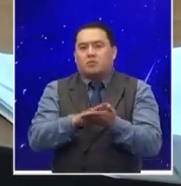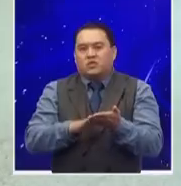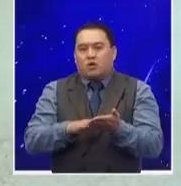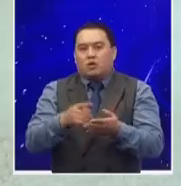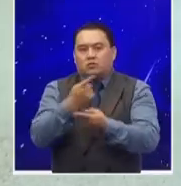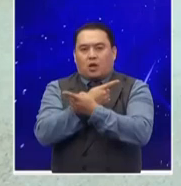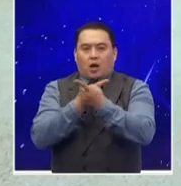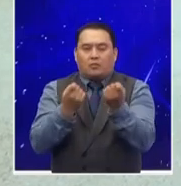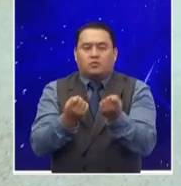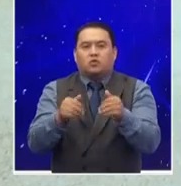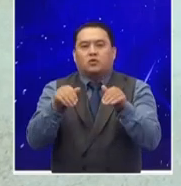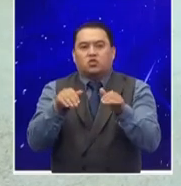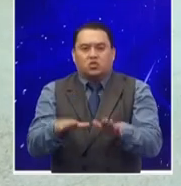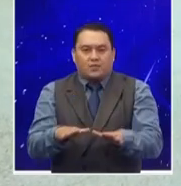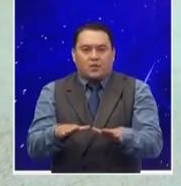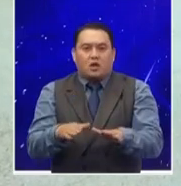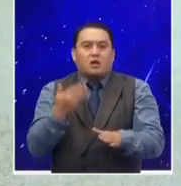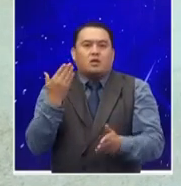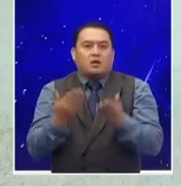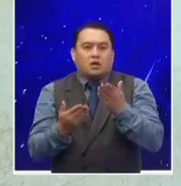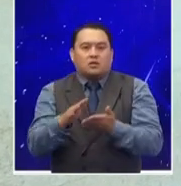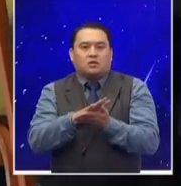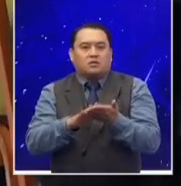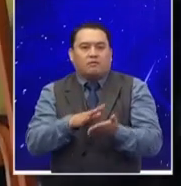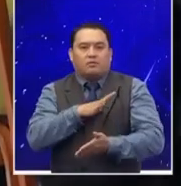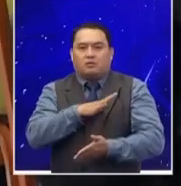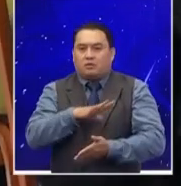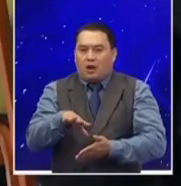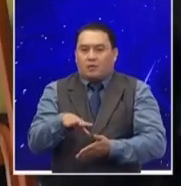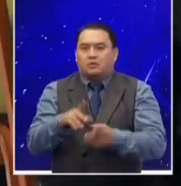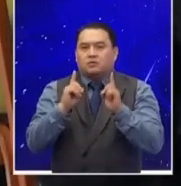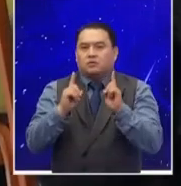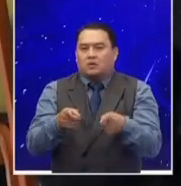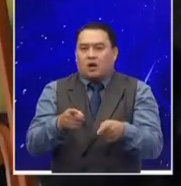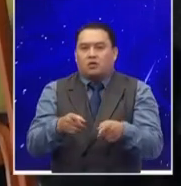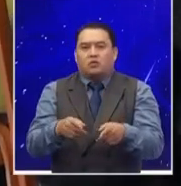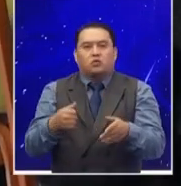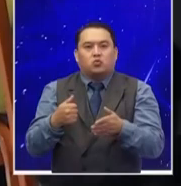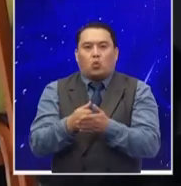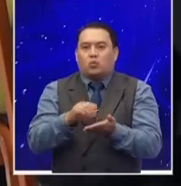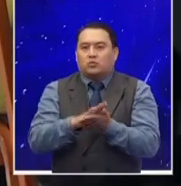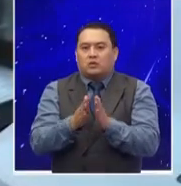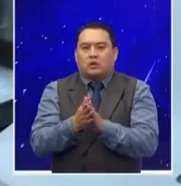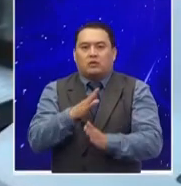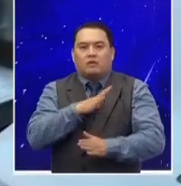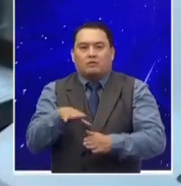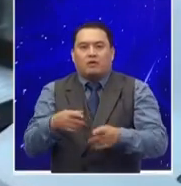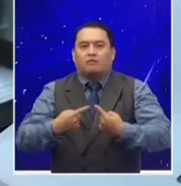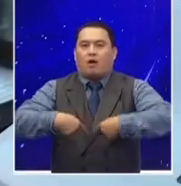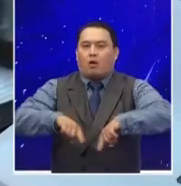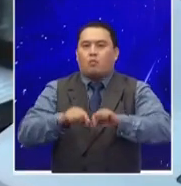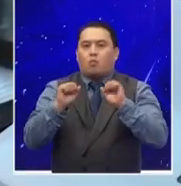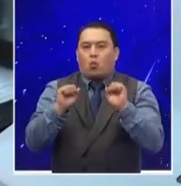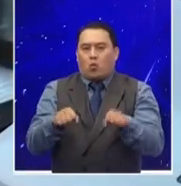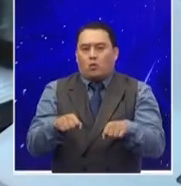форме сообщают о принятом решении. Если заемщик не подавал заявление или соглашение так и не достигнуто, микрофинансовая